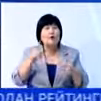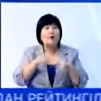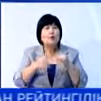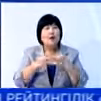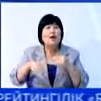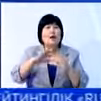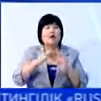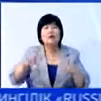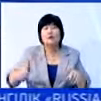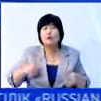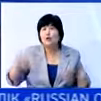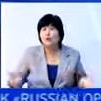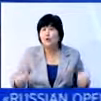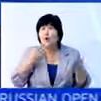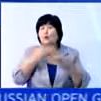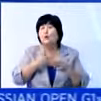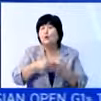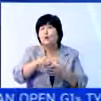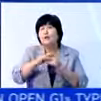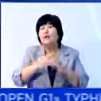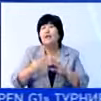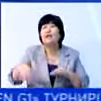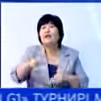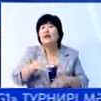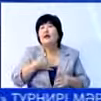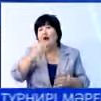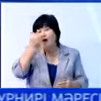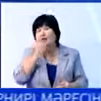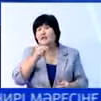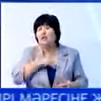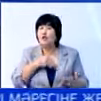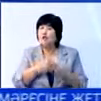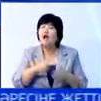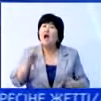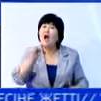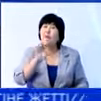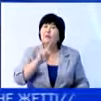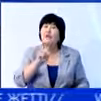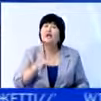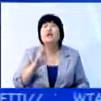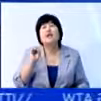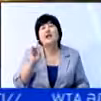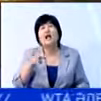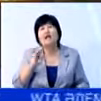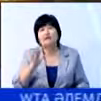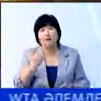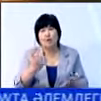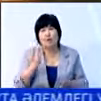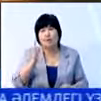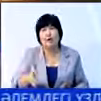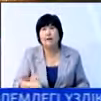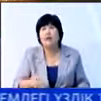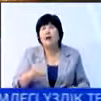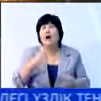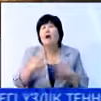ауылының тұғырын биік етуге өзіндік үлесін қосып, елдің алғысын арқалаған еңбегері Абзал Ералиев туралы болмақ.